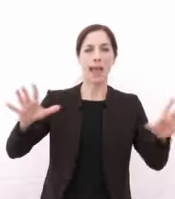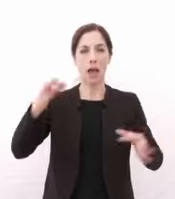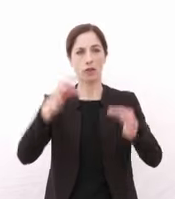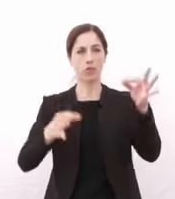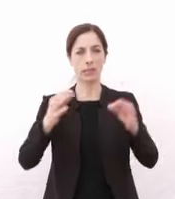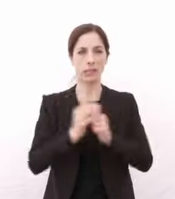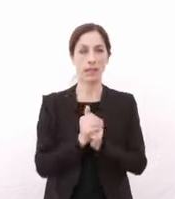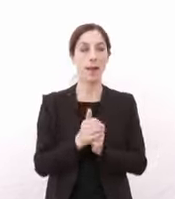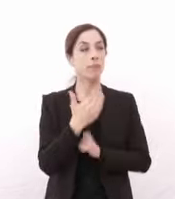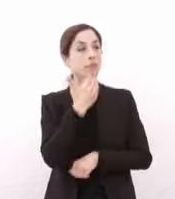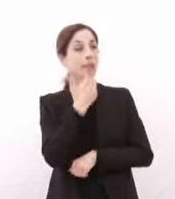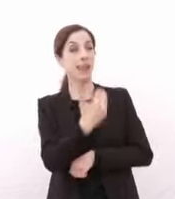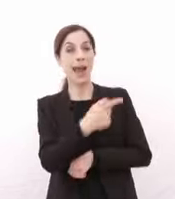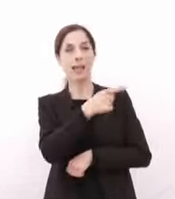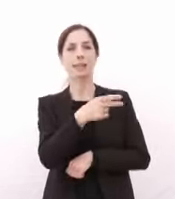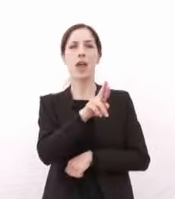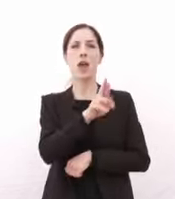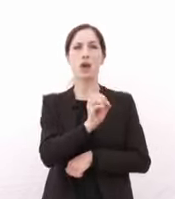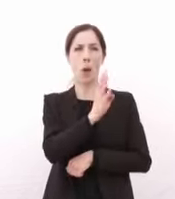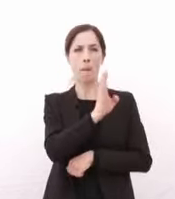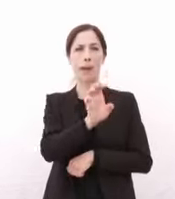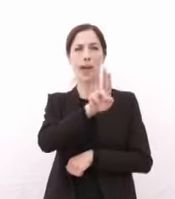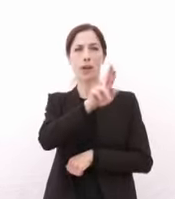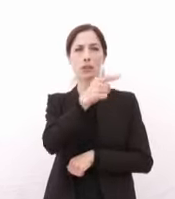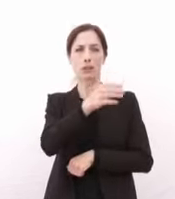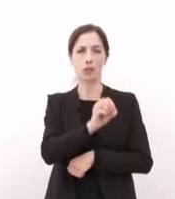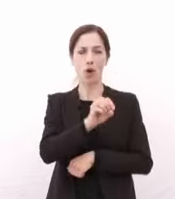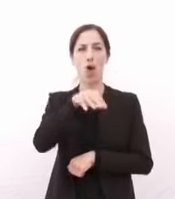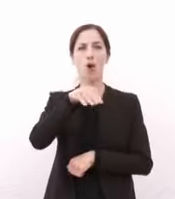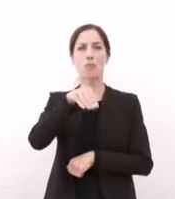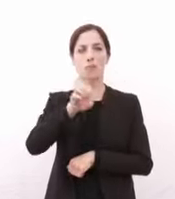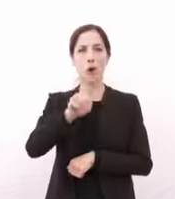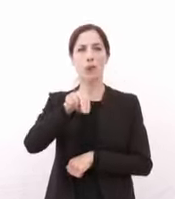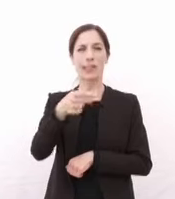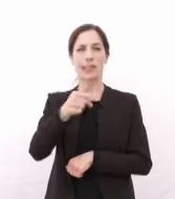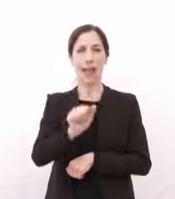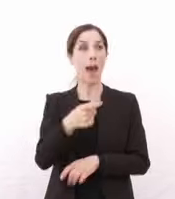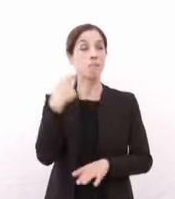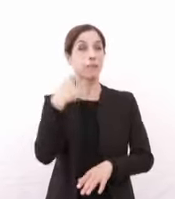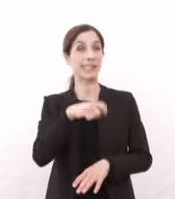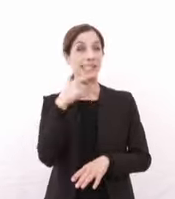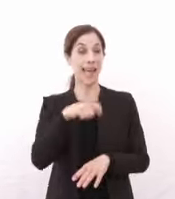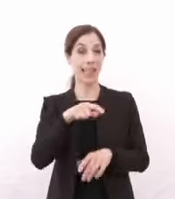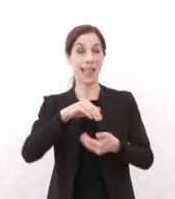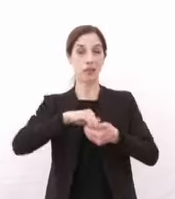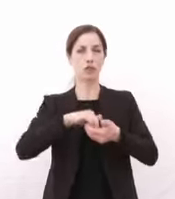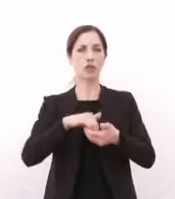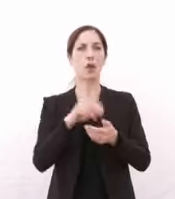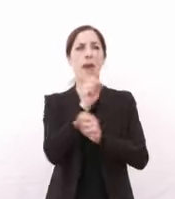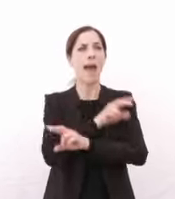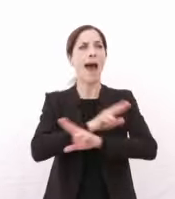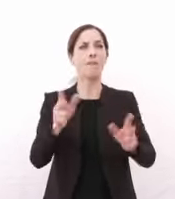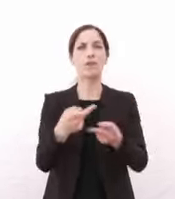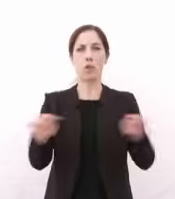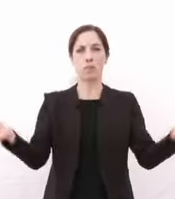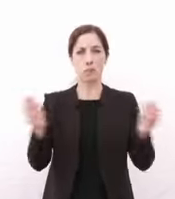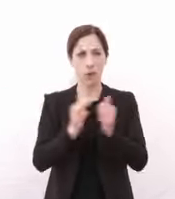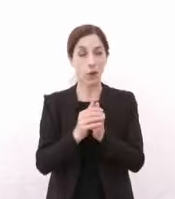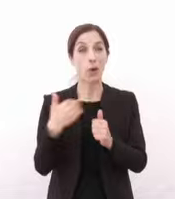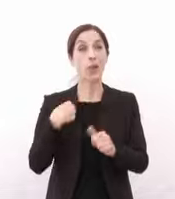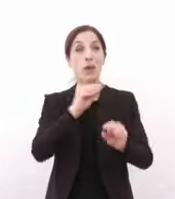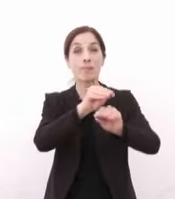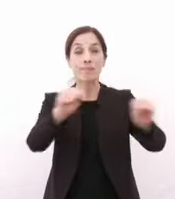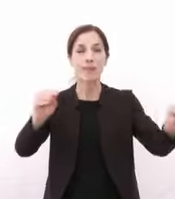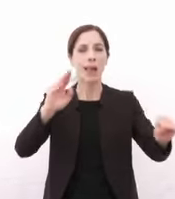Grazie Roberto Montà, presidente di Avviso Pubblico. Io vi chiedo la massima attenzione, per favore,